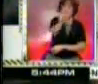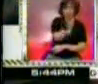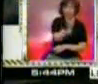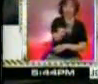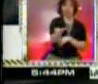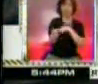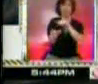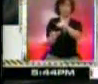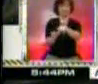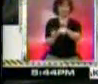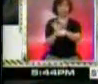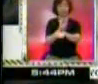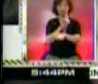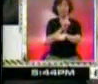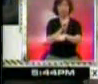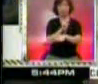niya.